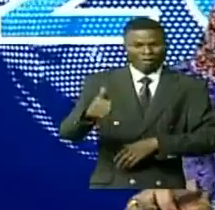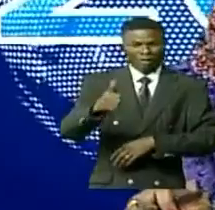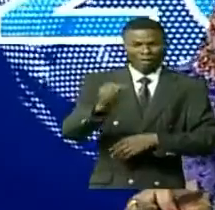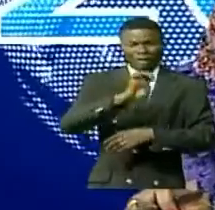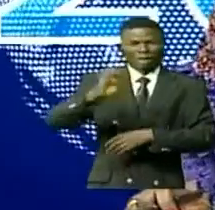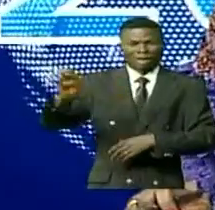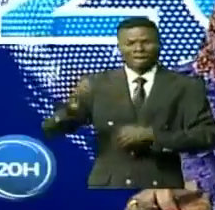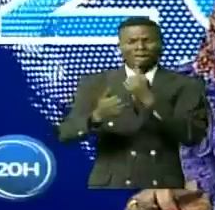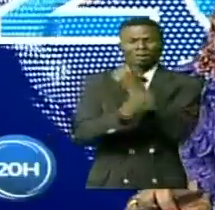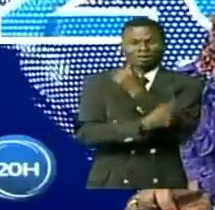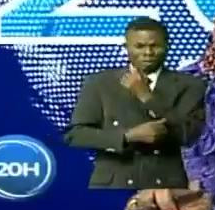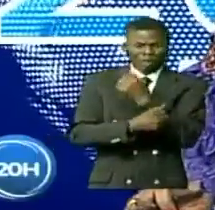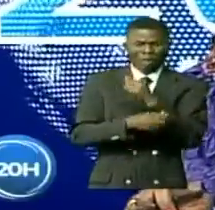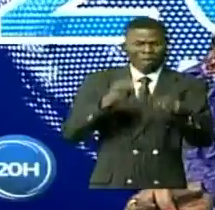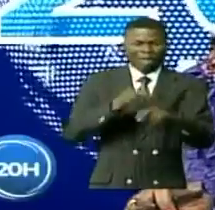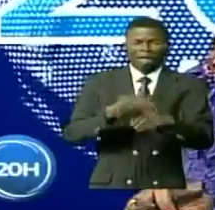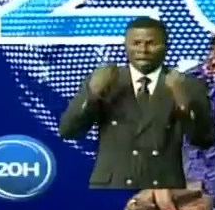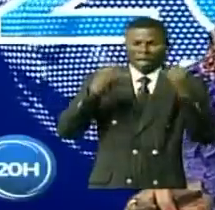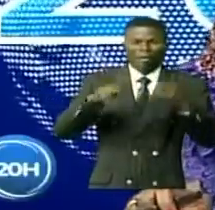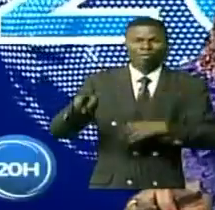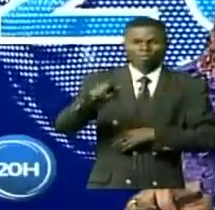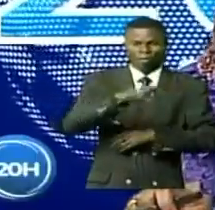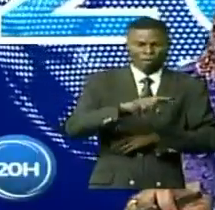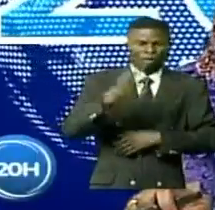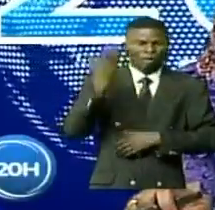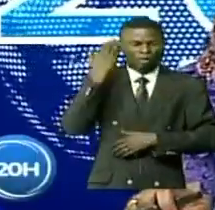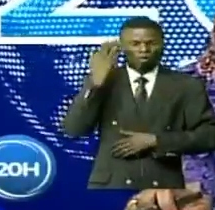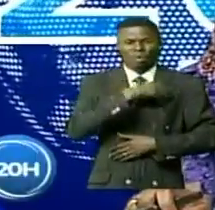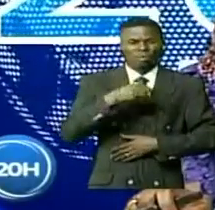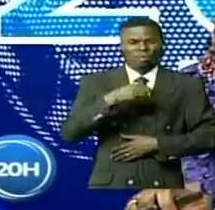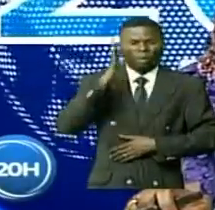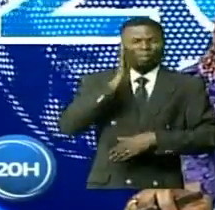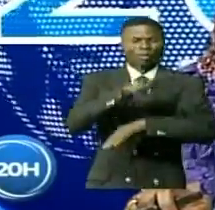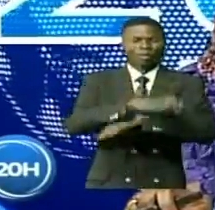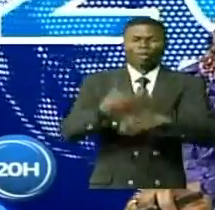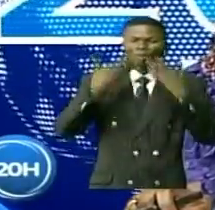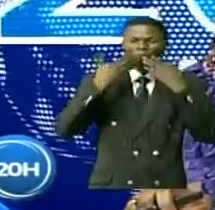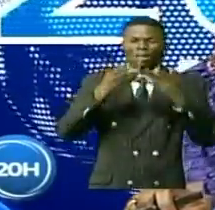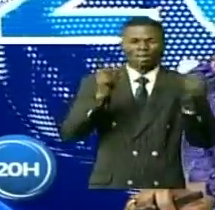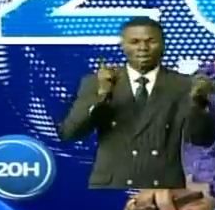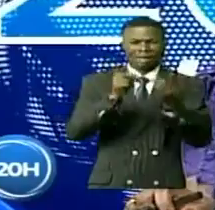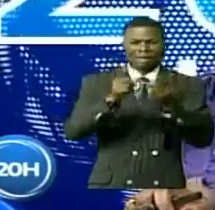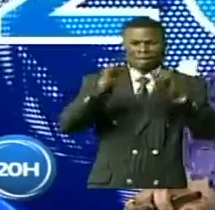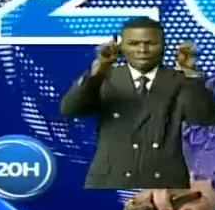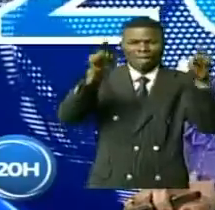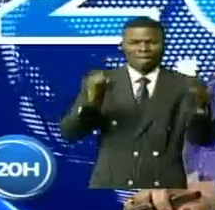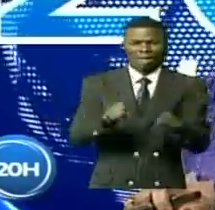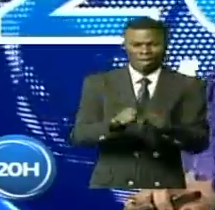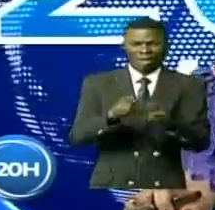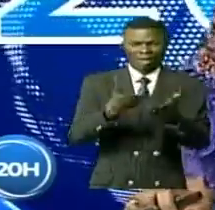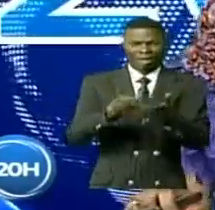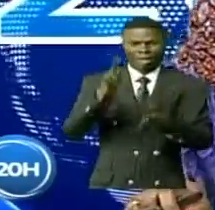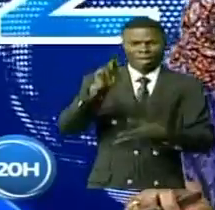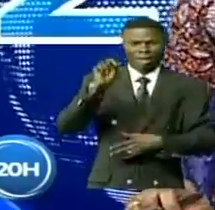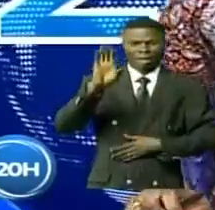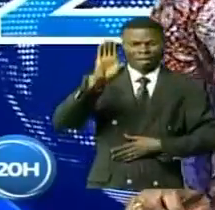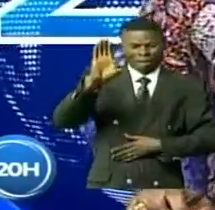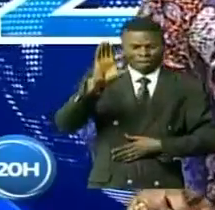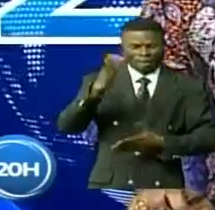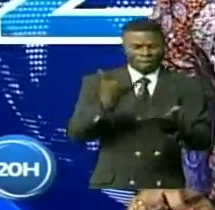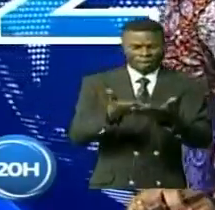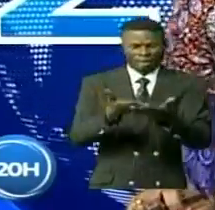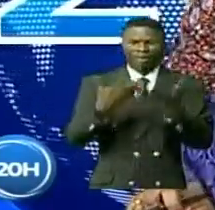la RDC. C'est l'heure de vous informer. Mesdames et messieurs, bonsoir et très heureuse de vous retrouver à travers cette grande édition d'informations sur la